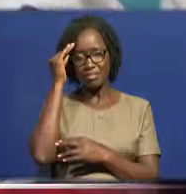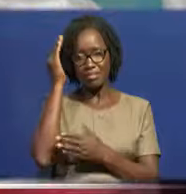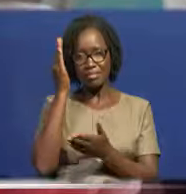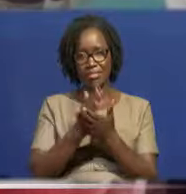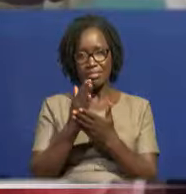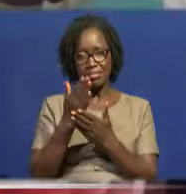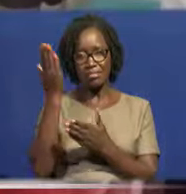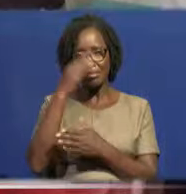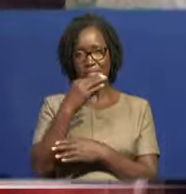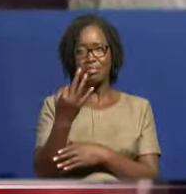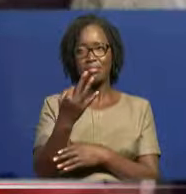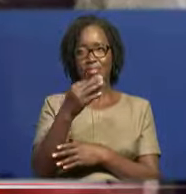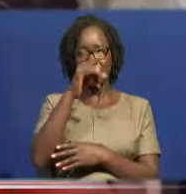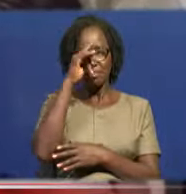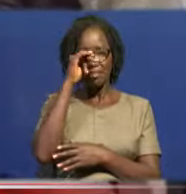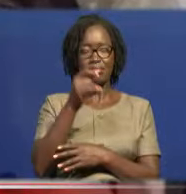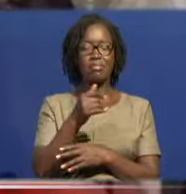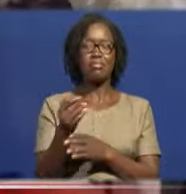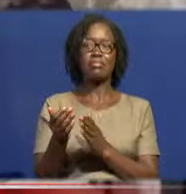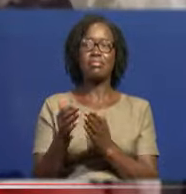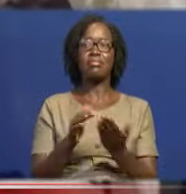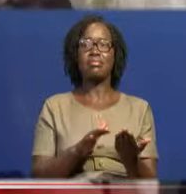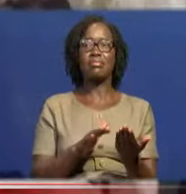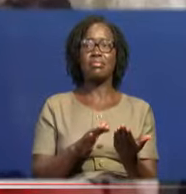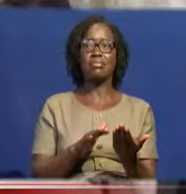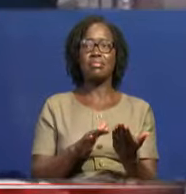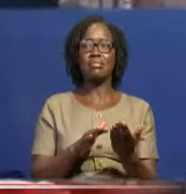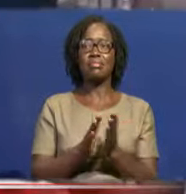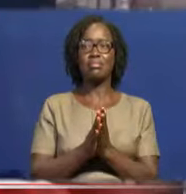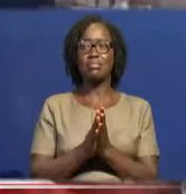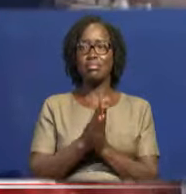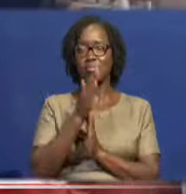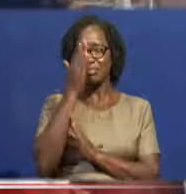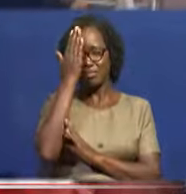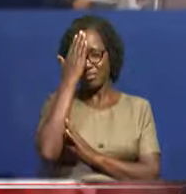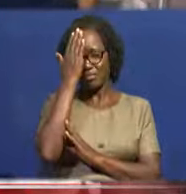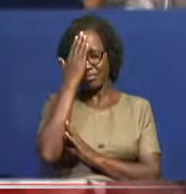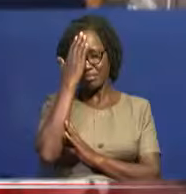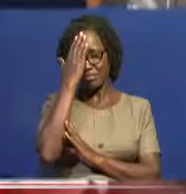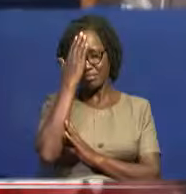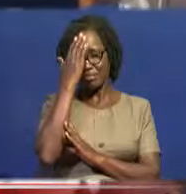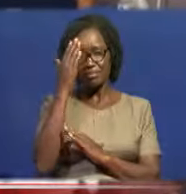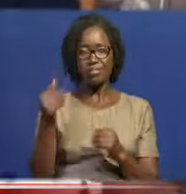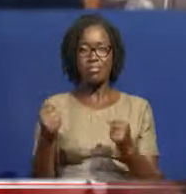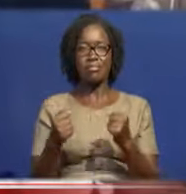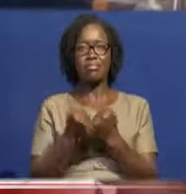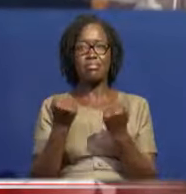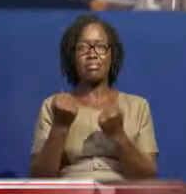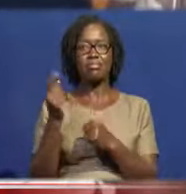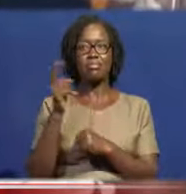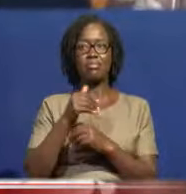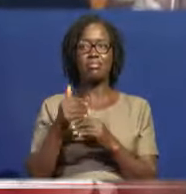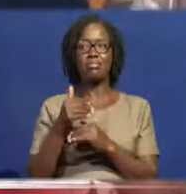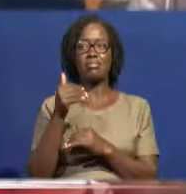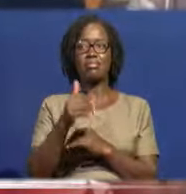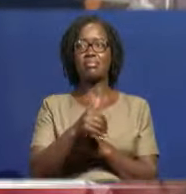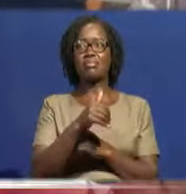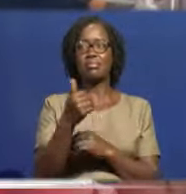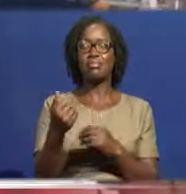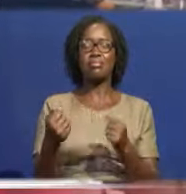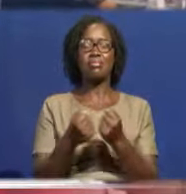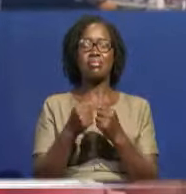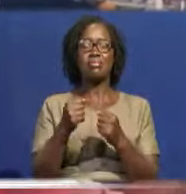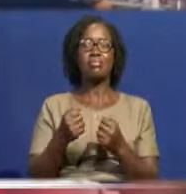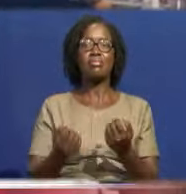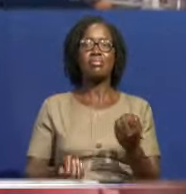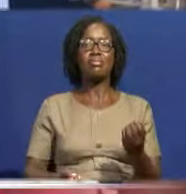tatu ili kutoa heshima kwa waliofariki siku ya Jumatatu. Ajali hiyo ilitokea siku moja baada ya nyingine kutokea